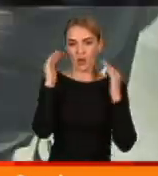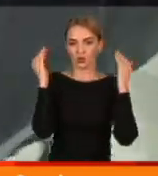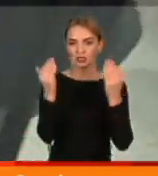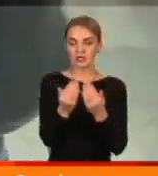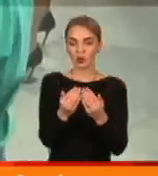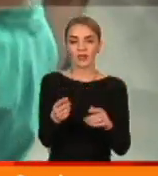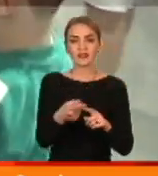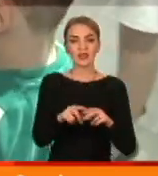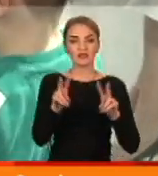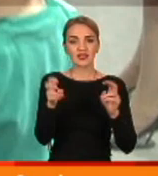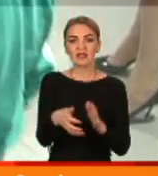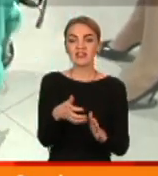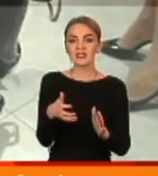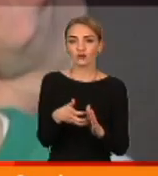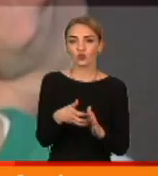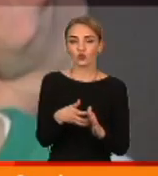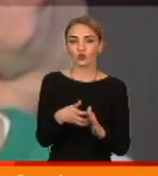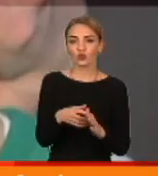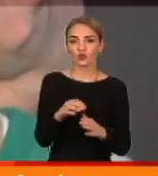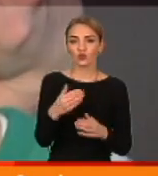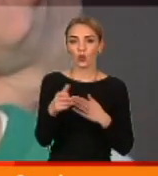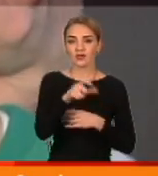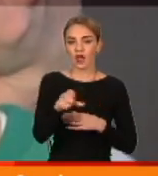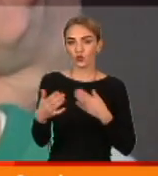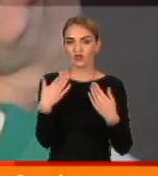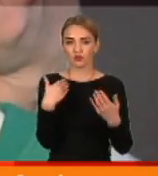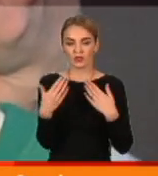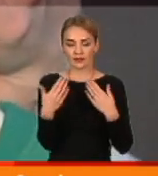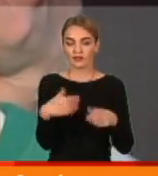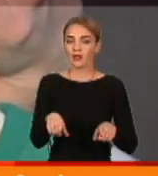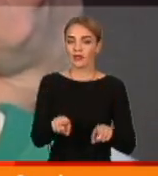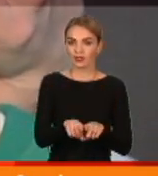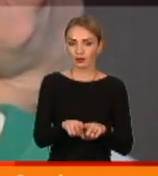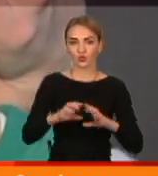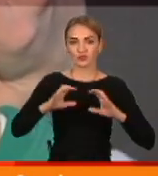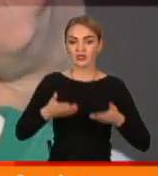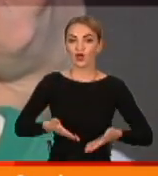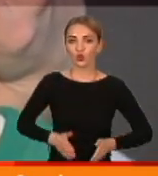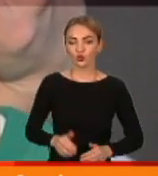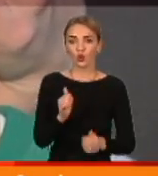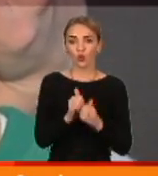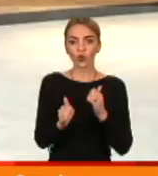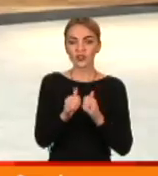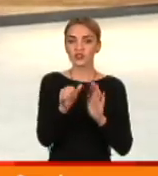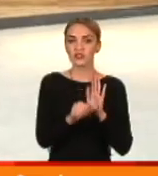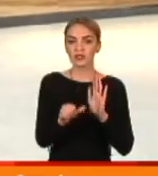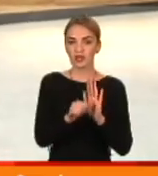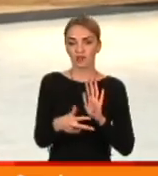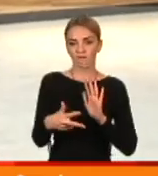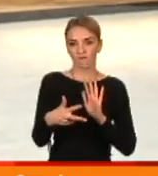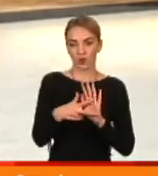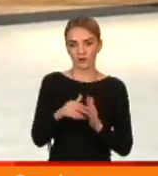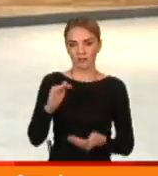аутизмом. Це називається дефіцитом соціальної взаємодії та спілкування. Таким у світі народжується кожне 68-ме